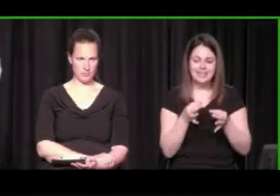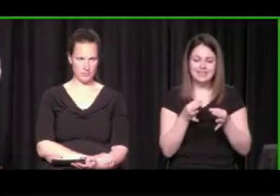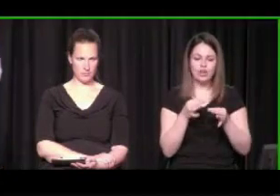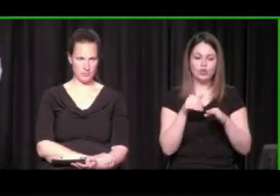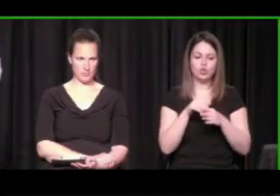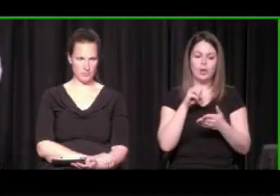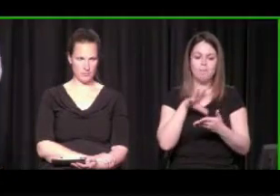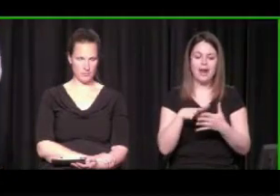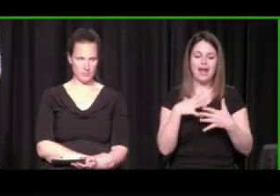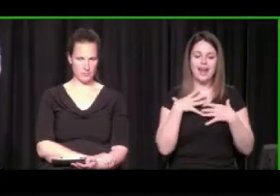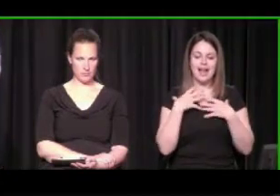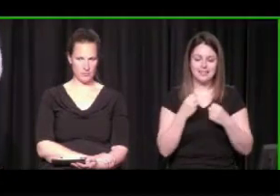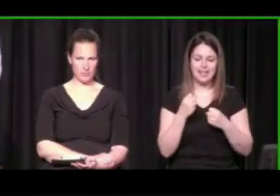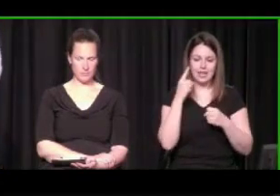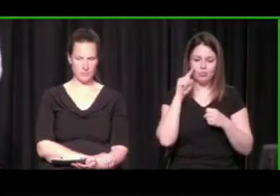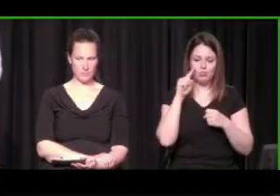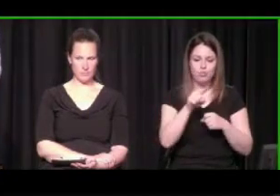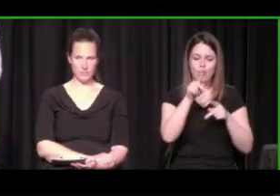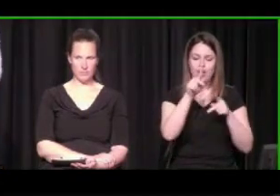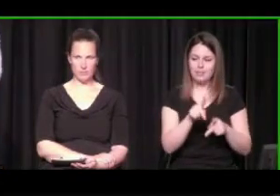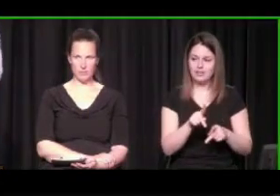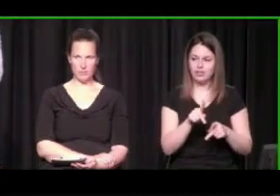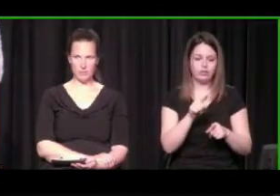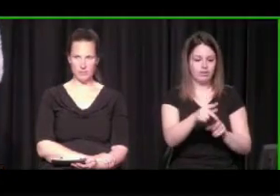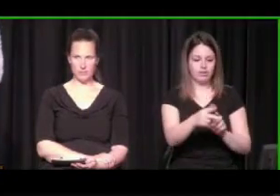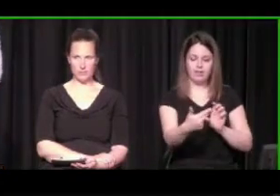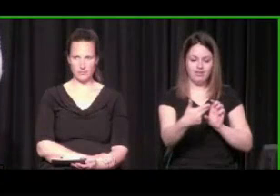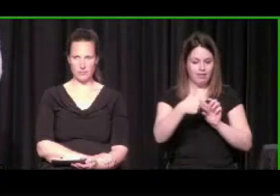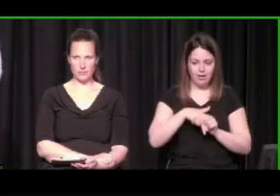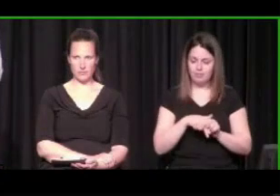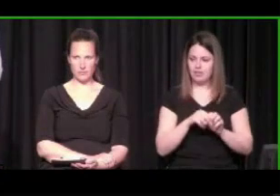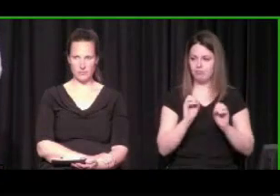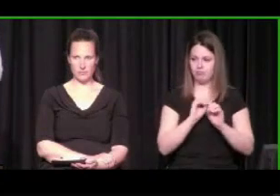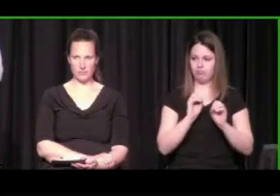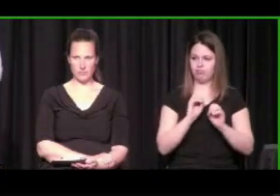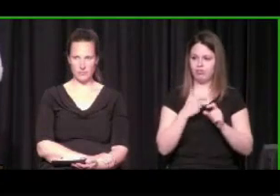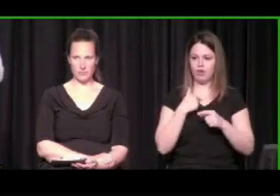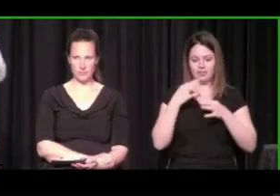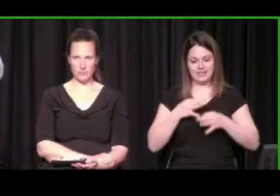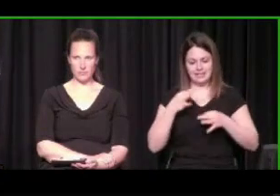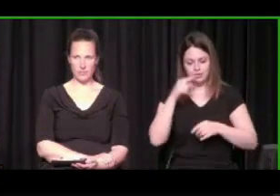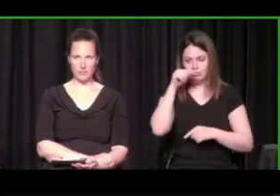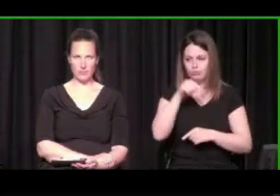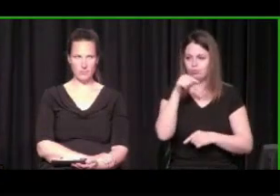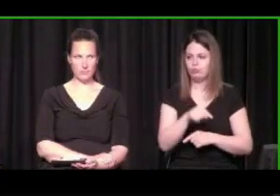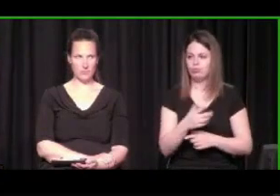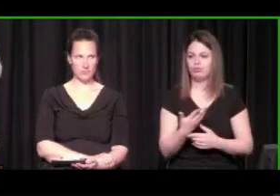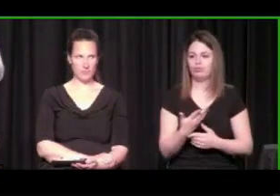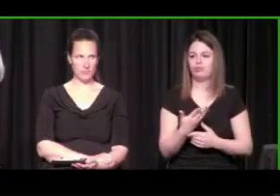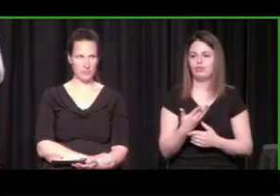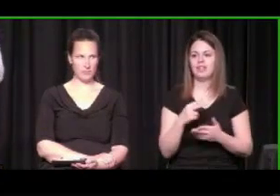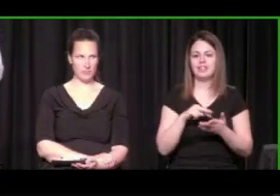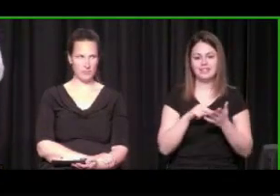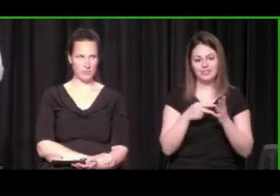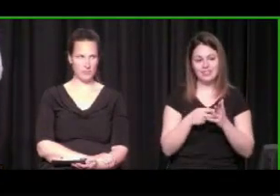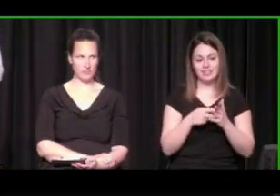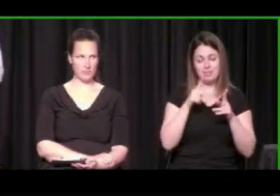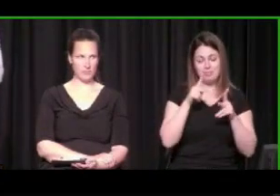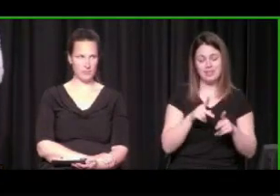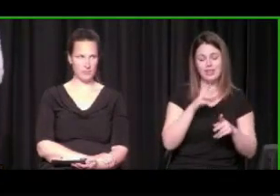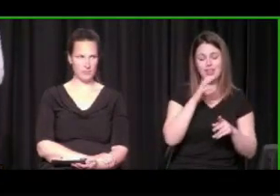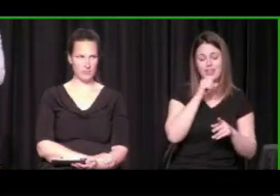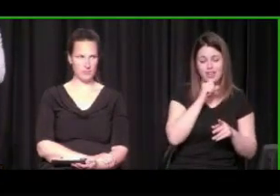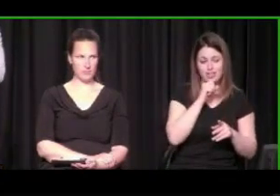sur le plan de la santé des personnes qui ne vont pas les impliquer directement. Donc, ce qu'on remarque, c'est que les personnes âgées qui ont une déficience intellectuelle ont encore